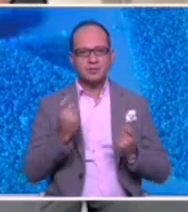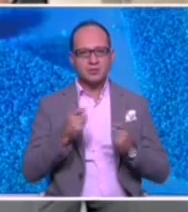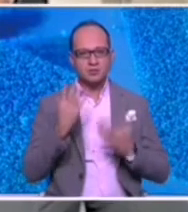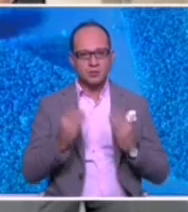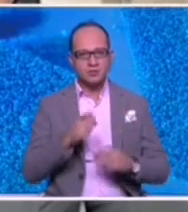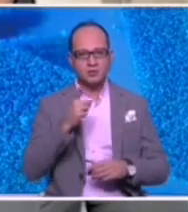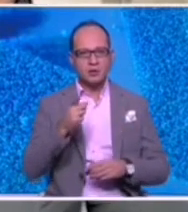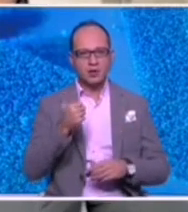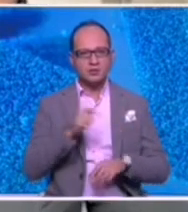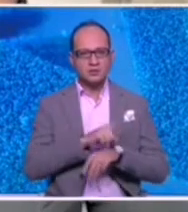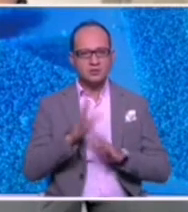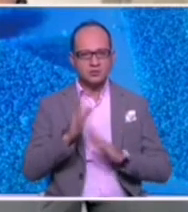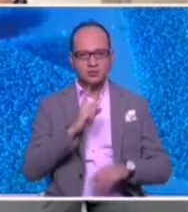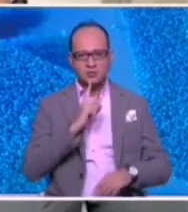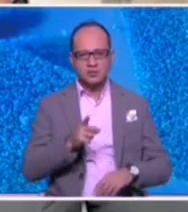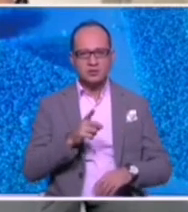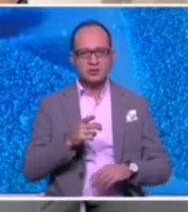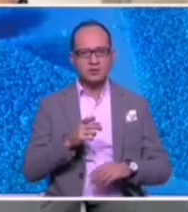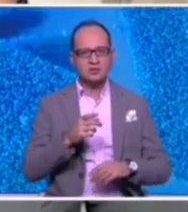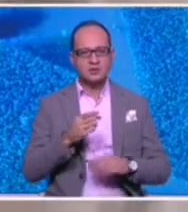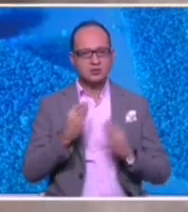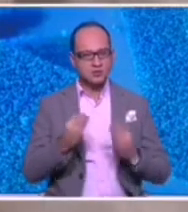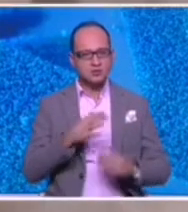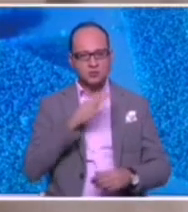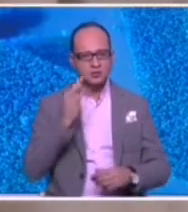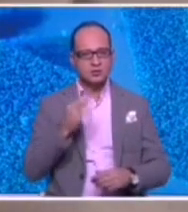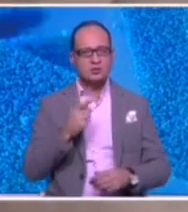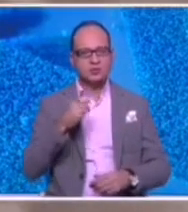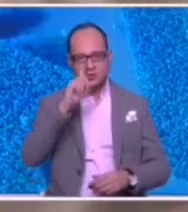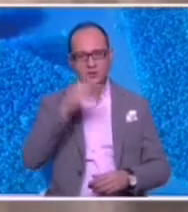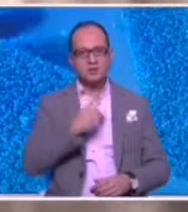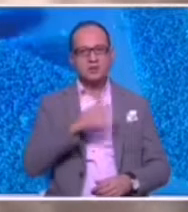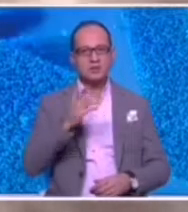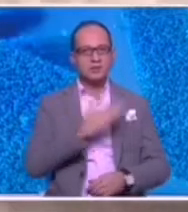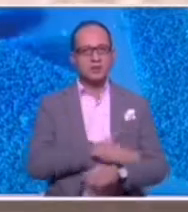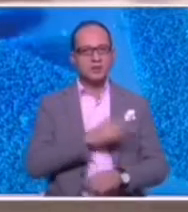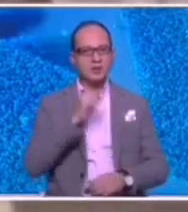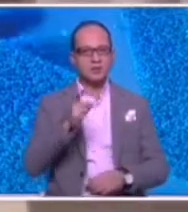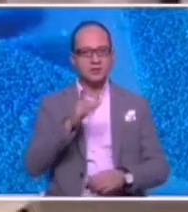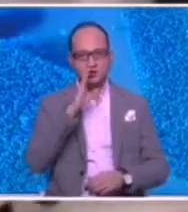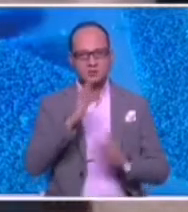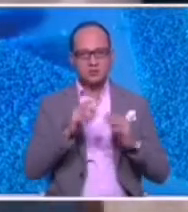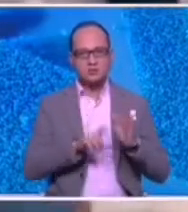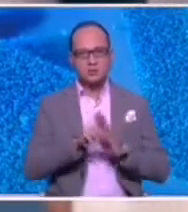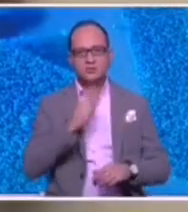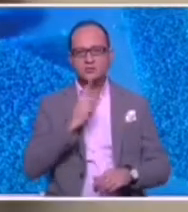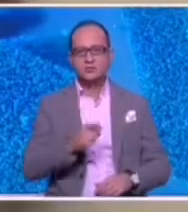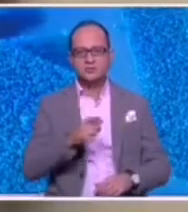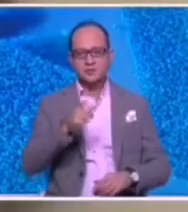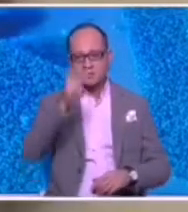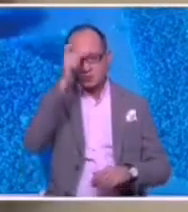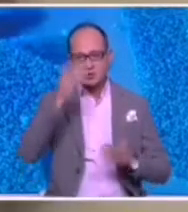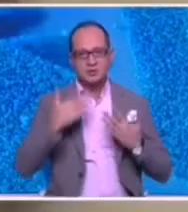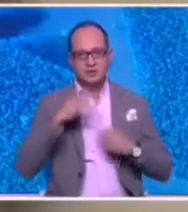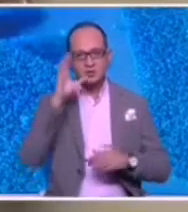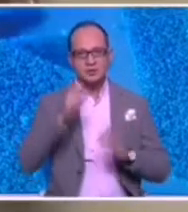6 saat kadar sürmüştü Gayette memnun mutlu sadece ben değil tabi Bizim ülkede ciddi anlamda başarılı yüksek Türk sağlık